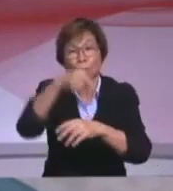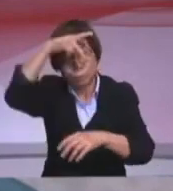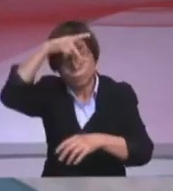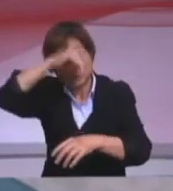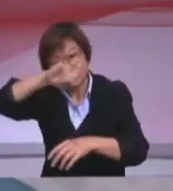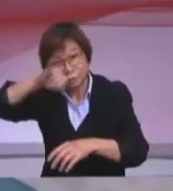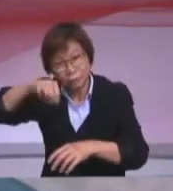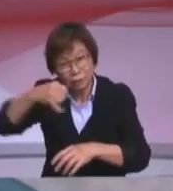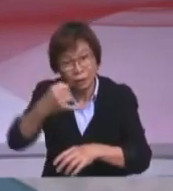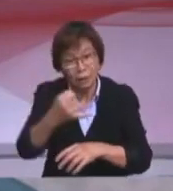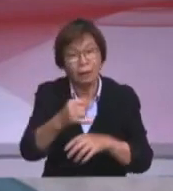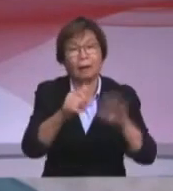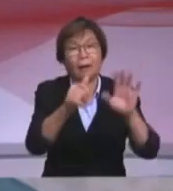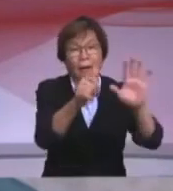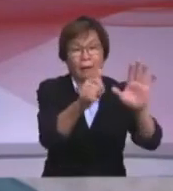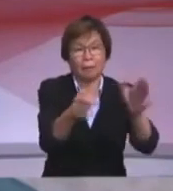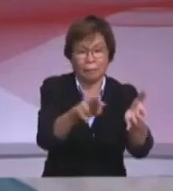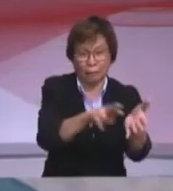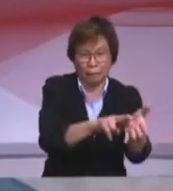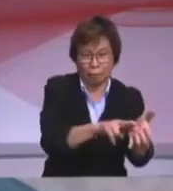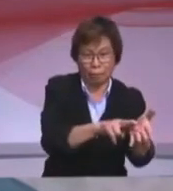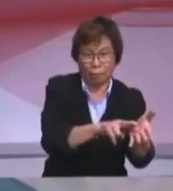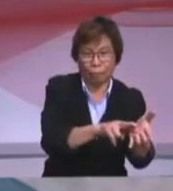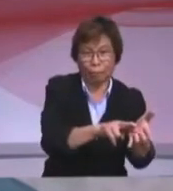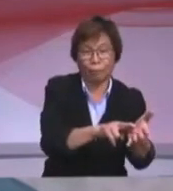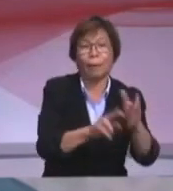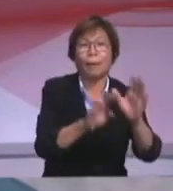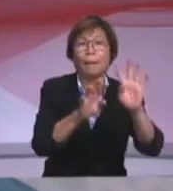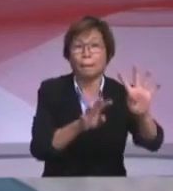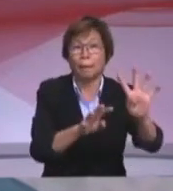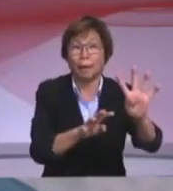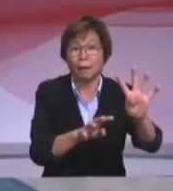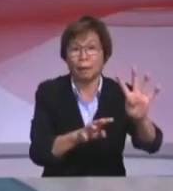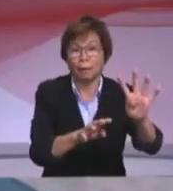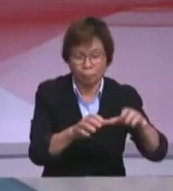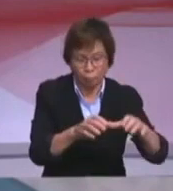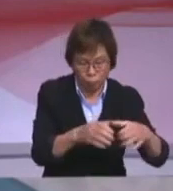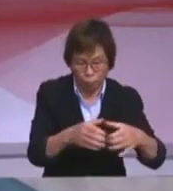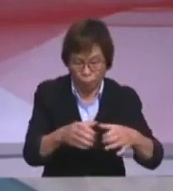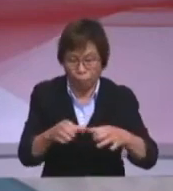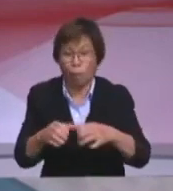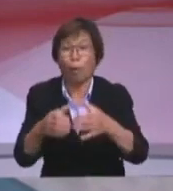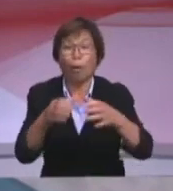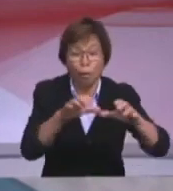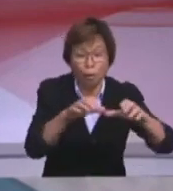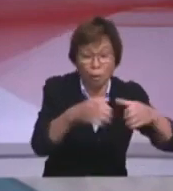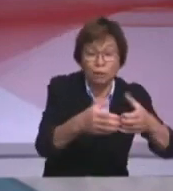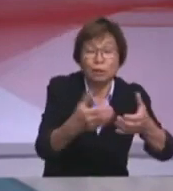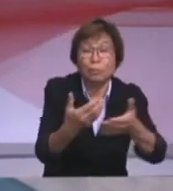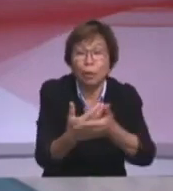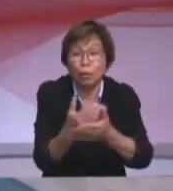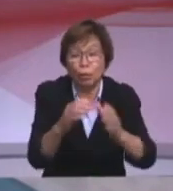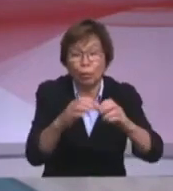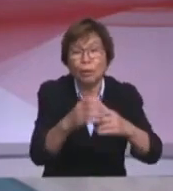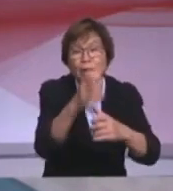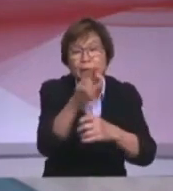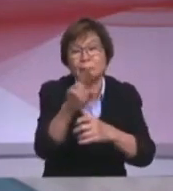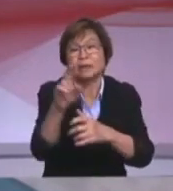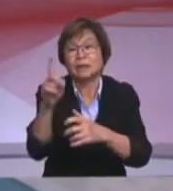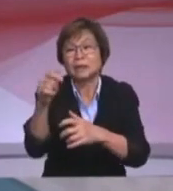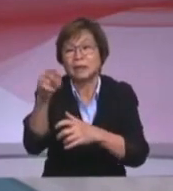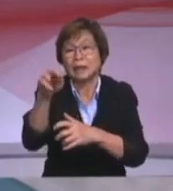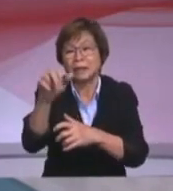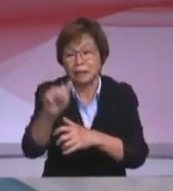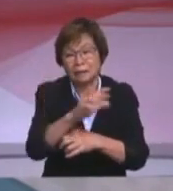Putrajaya, 6 kes telah dilaporkan, iaitu 4 kes daripada kluster-kluster baru, iaitu kluster Seri Dana